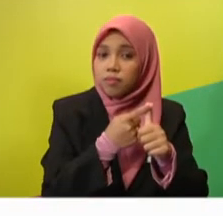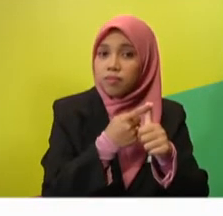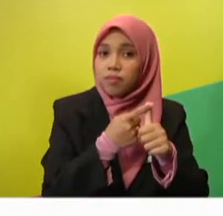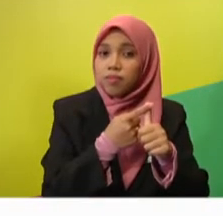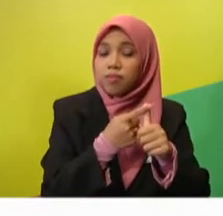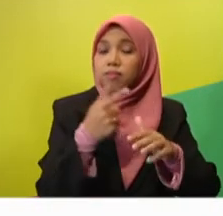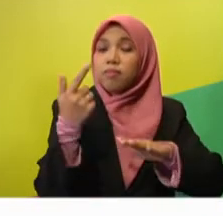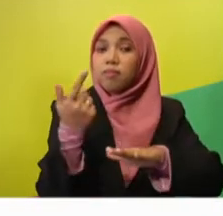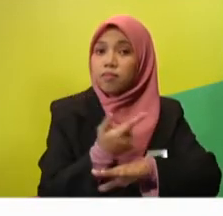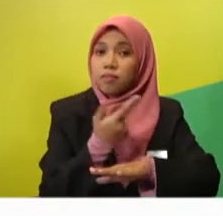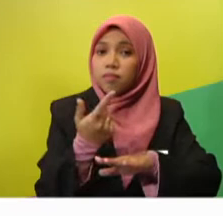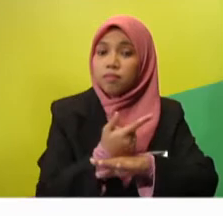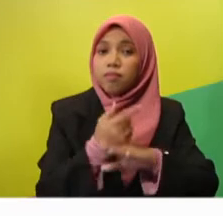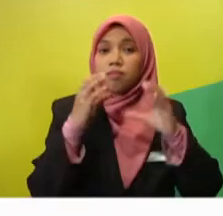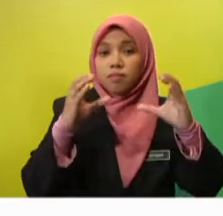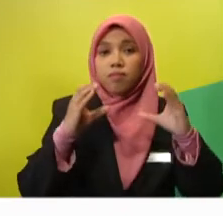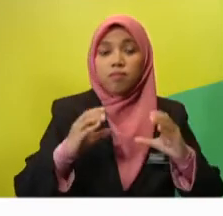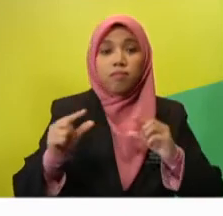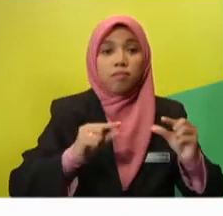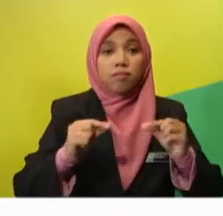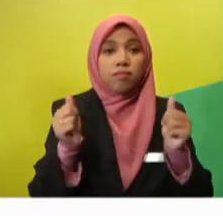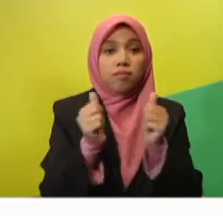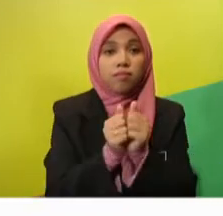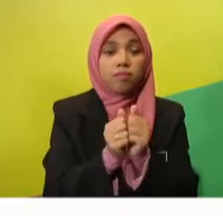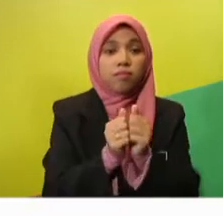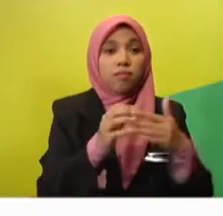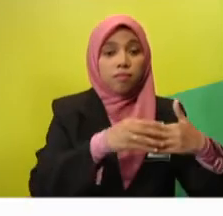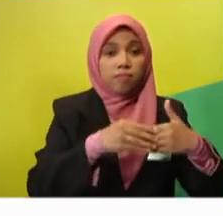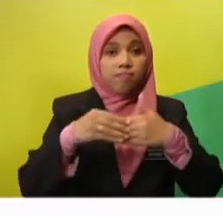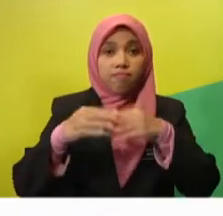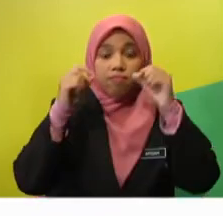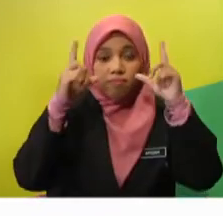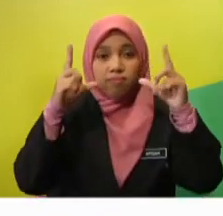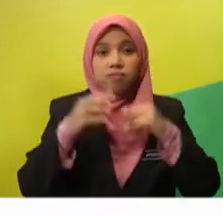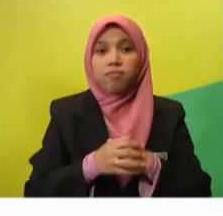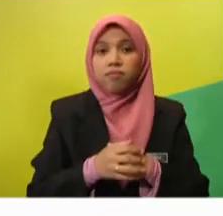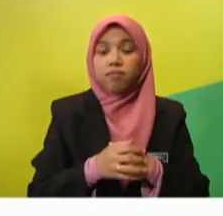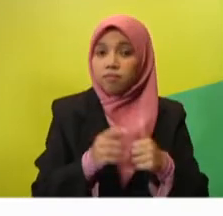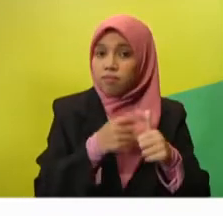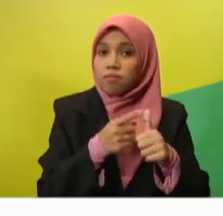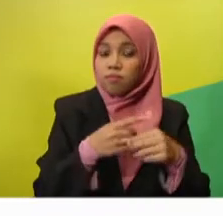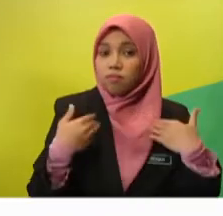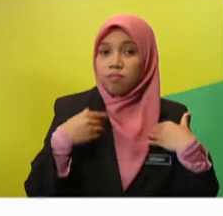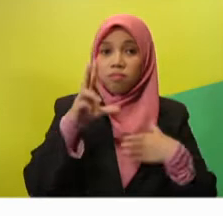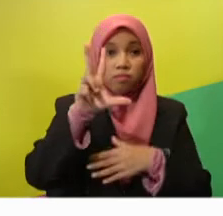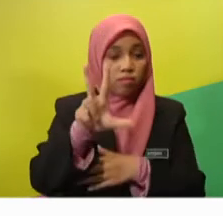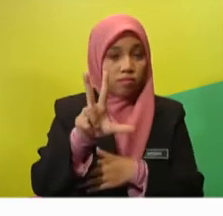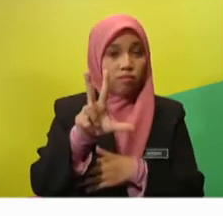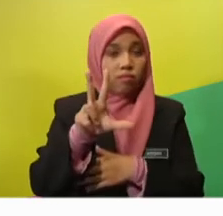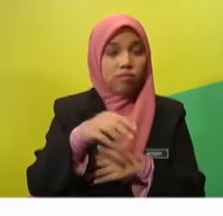bergerak dengan pemandu celik. Yang pertama, kita ada tiga perkara asas teknik bergerak dengan pemandu celik. Yang